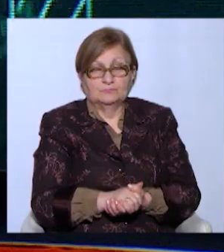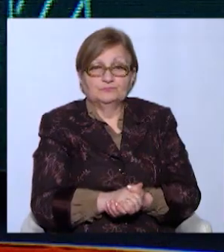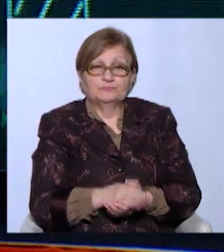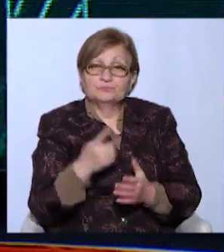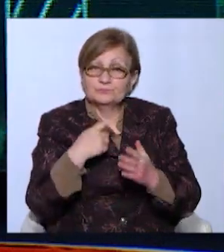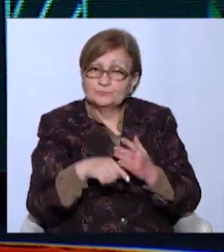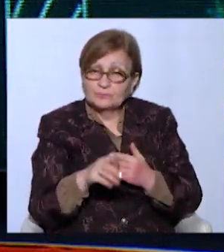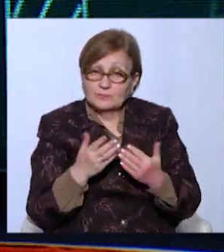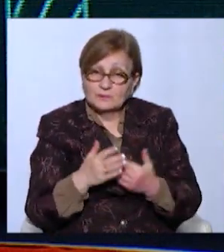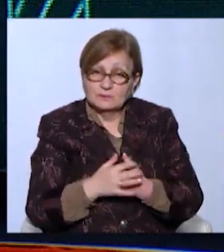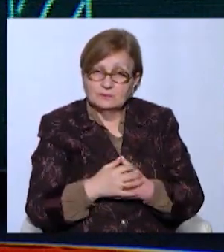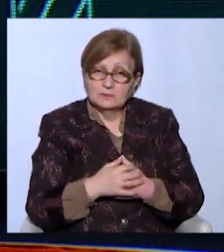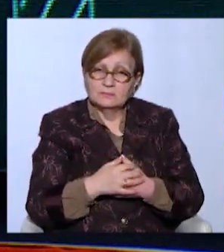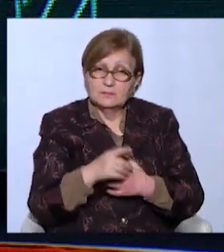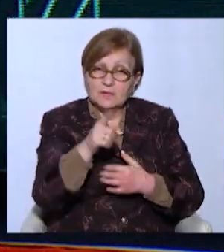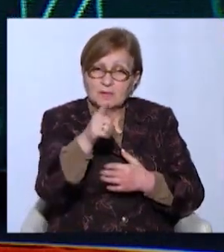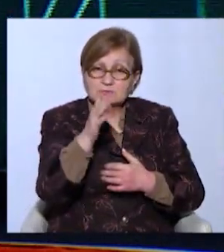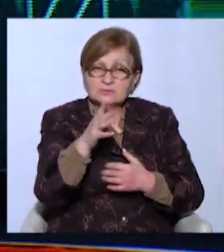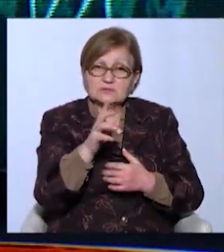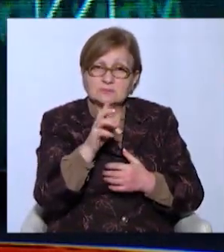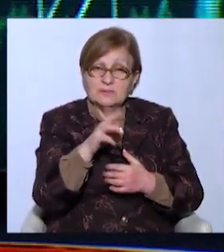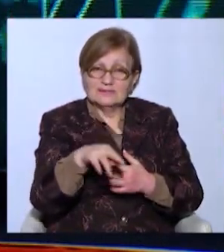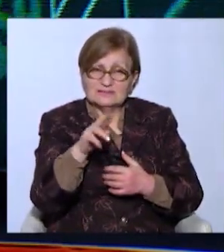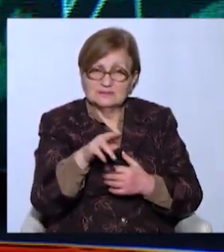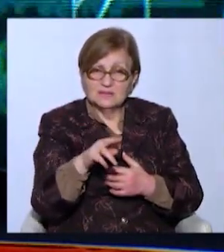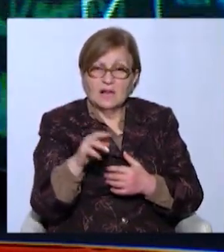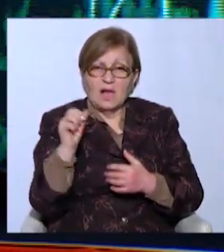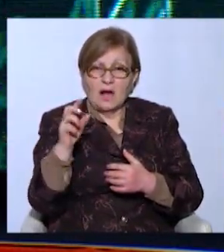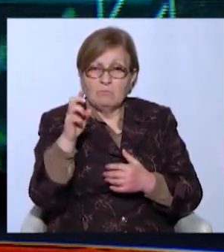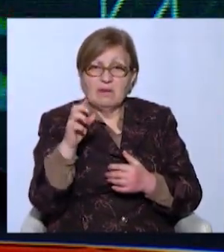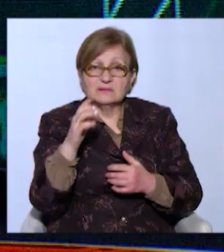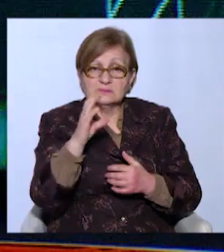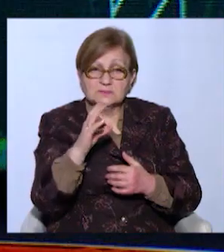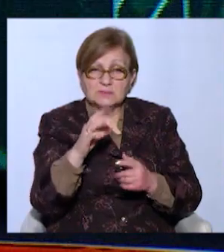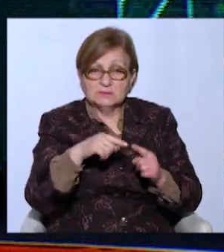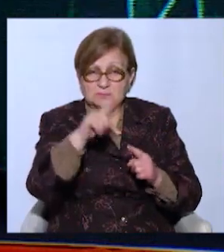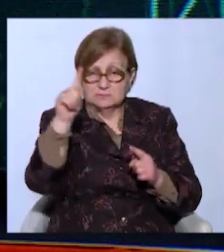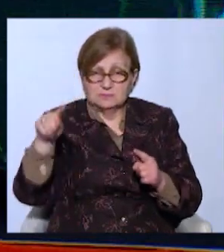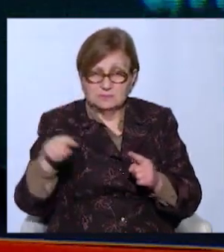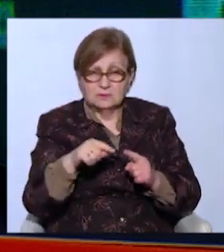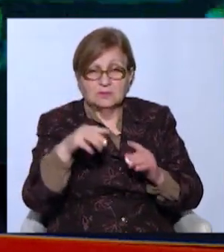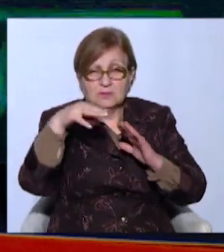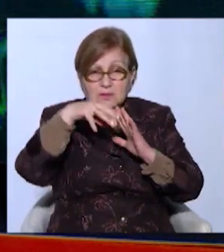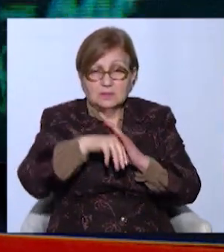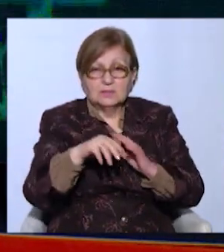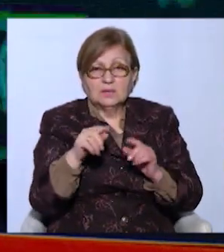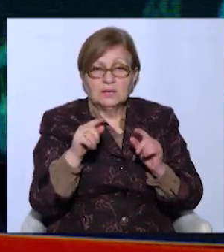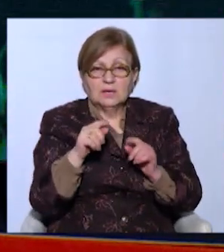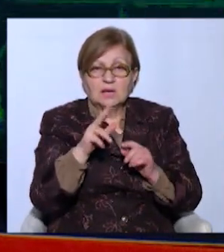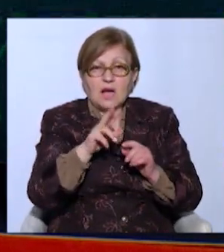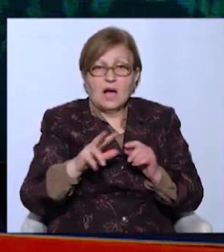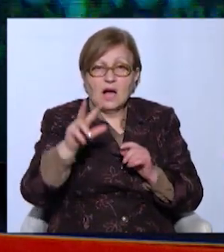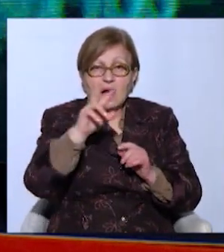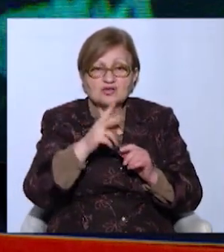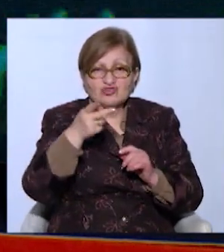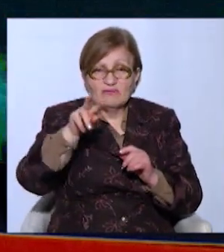მაშასადამე, მოდით ეს ერთილი იყოს დეცერტილი, ხოლო ADC სამკუთხედში პითაგორას თეორემით მიიღება, რომ H კვადრატი